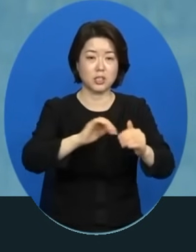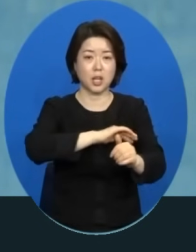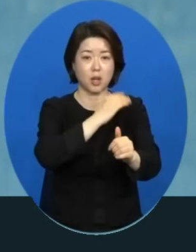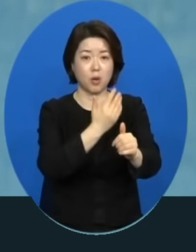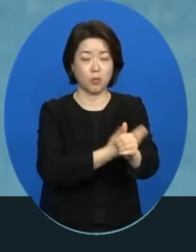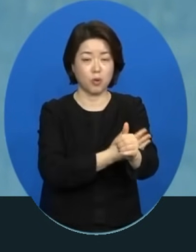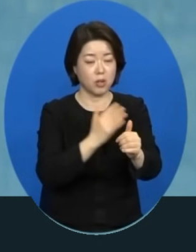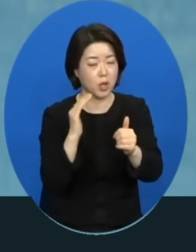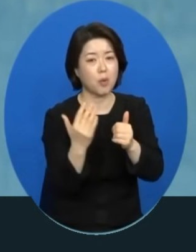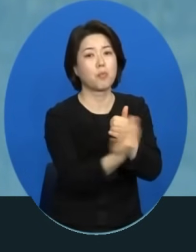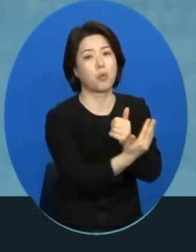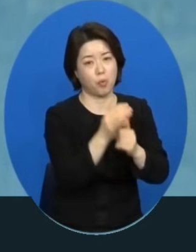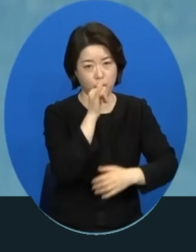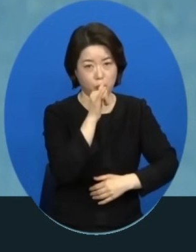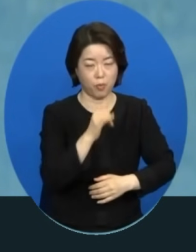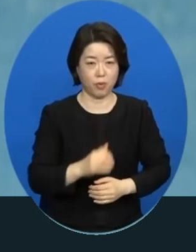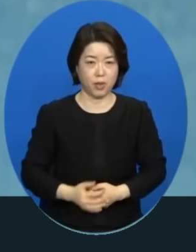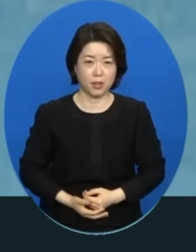중요한 원리입니다.